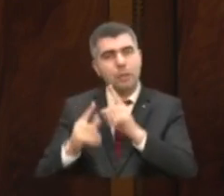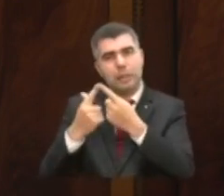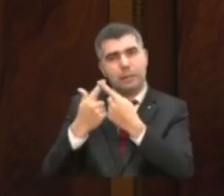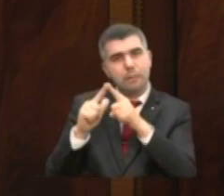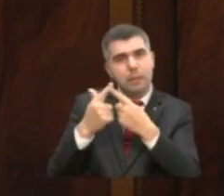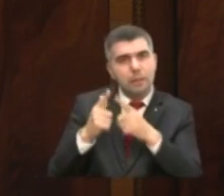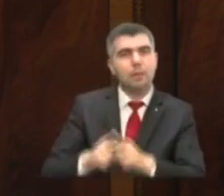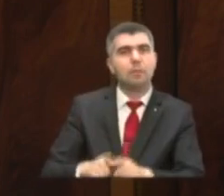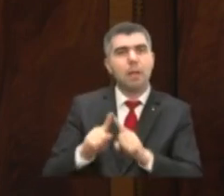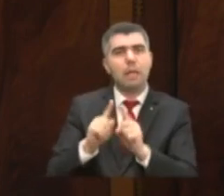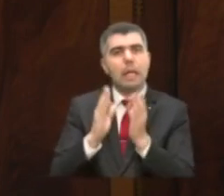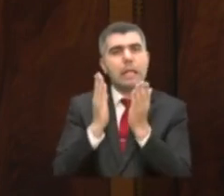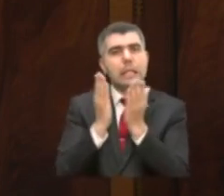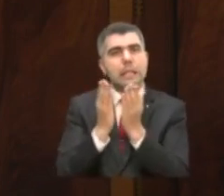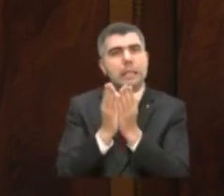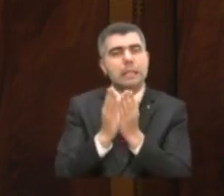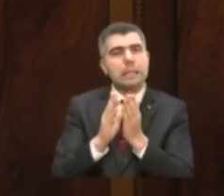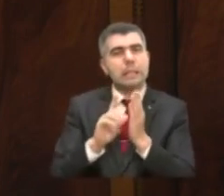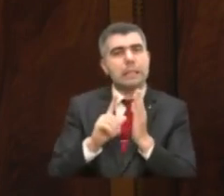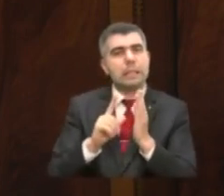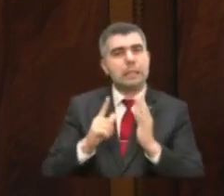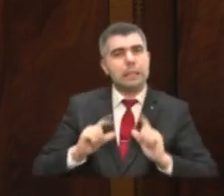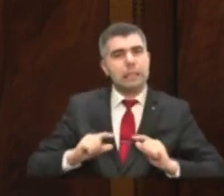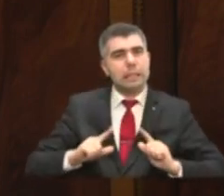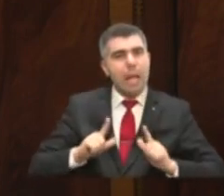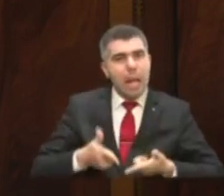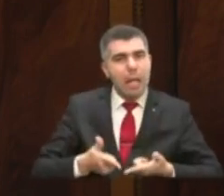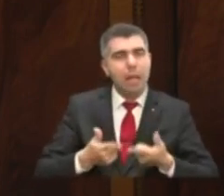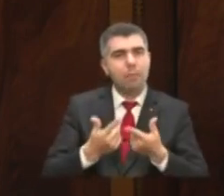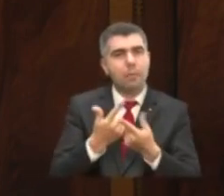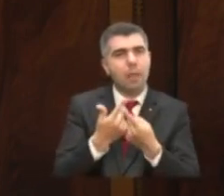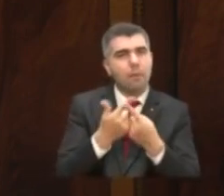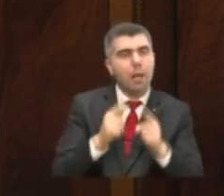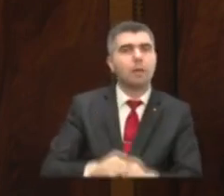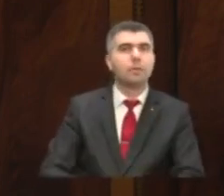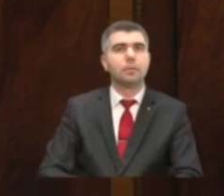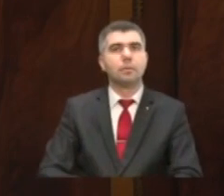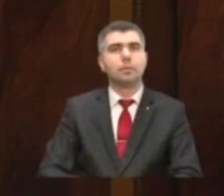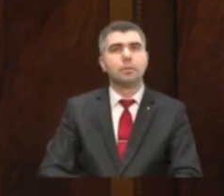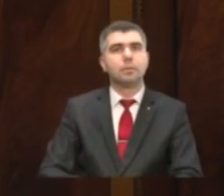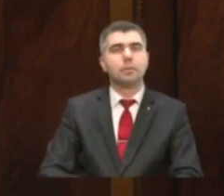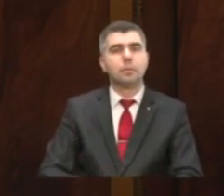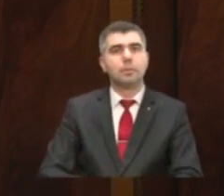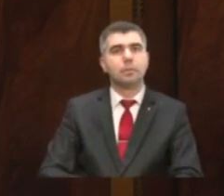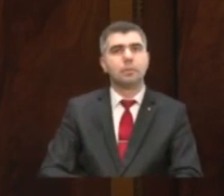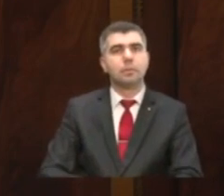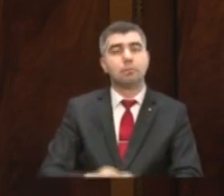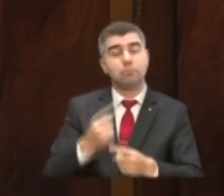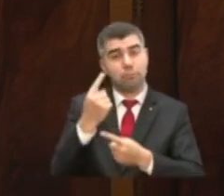الاجتماعية وخصوصا التعليم في ظل الظرفية والإكراهات الاقتصادية وخصوصا فيما جاء فيما